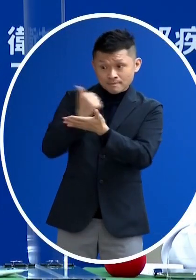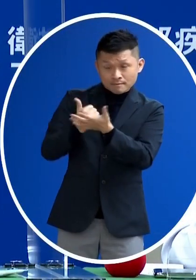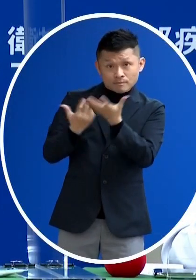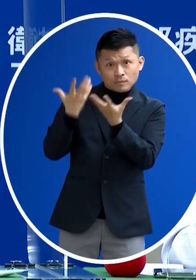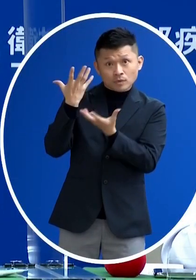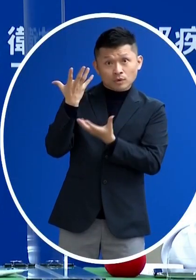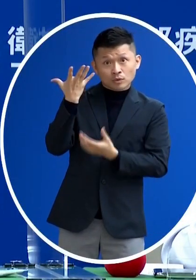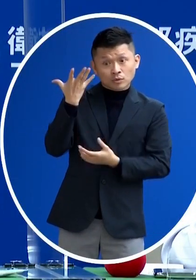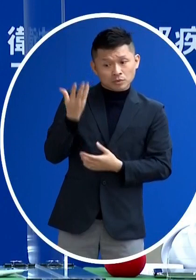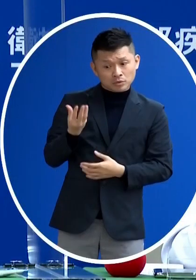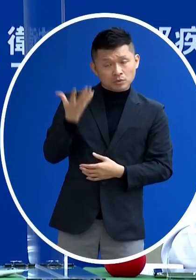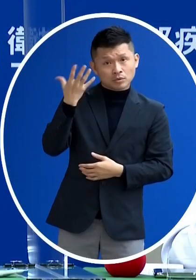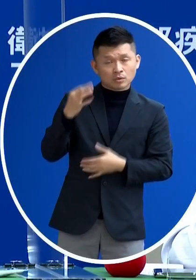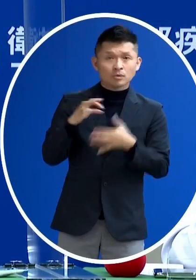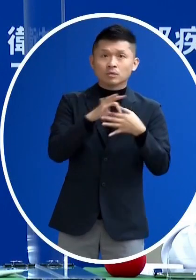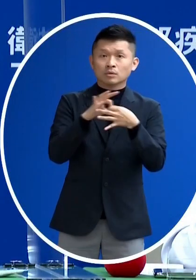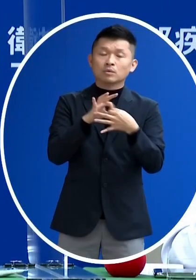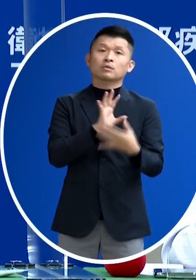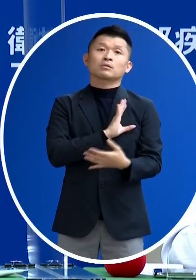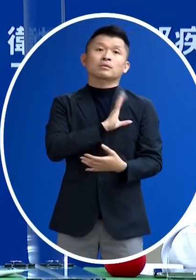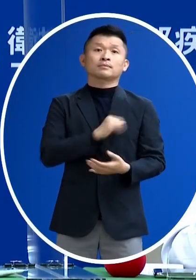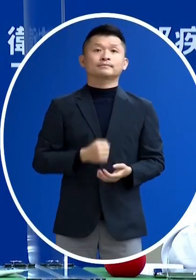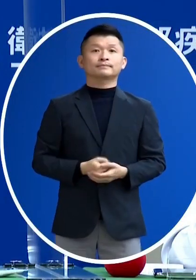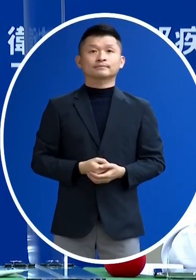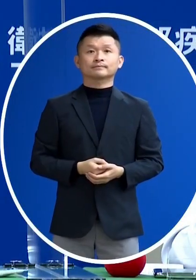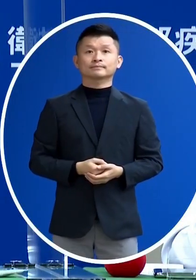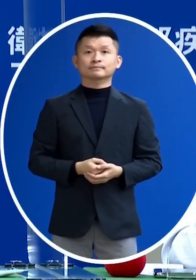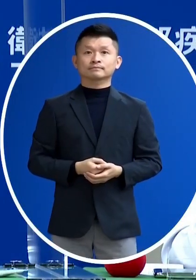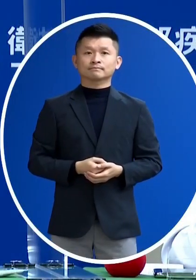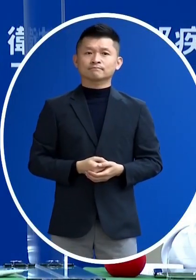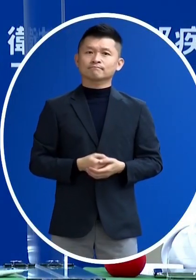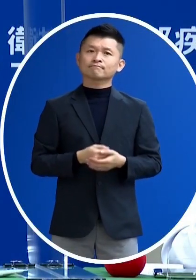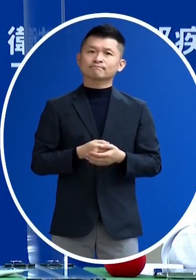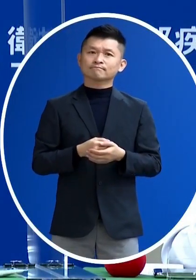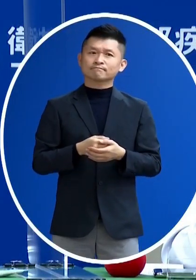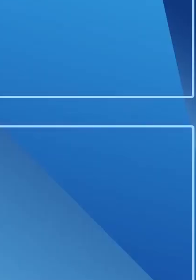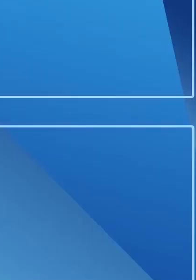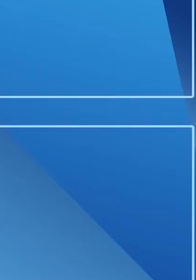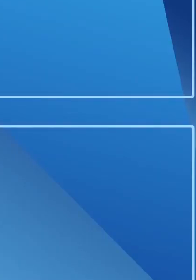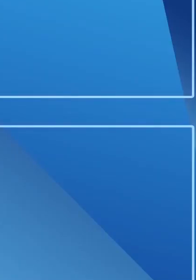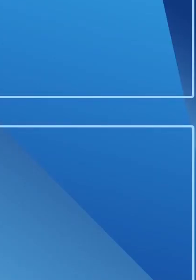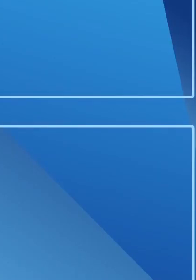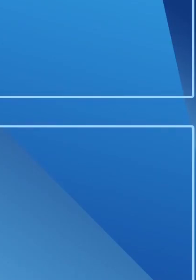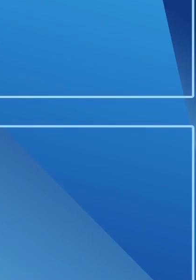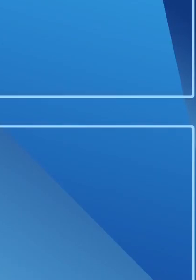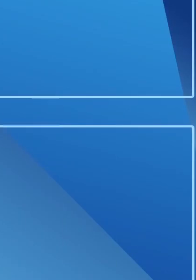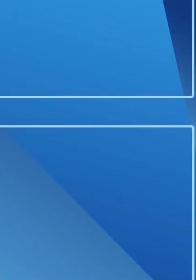系。不过这部分我们是比较有这种弹性的空间在。